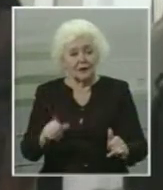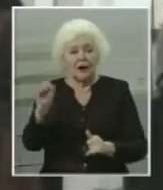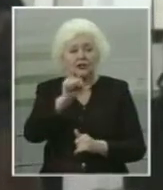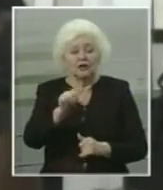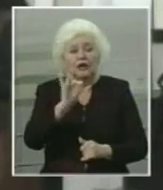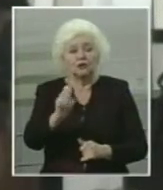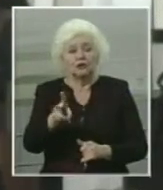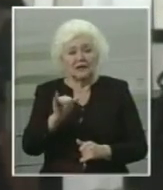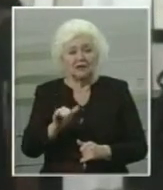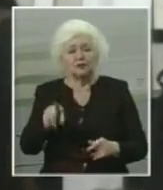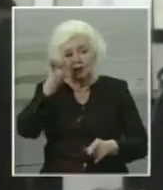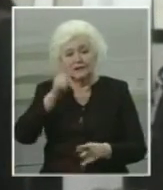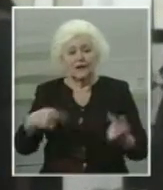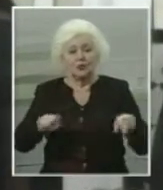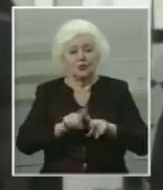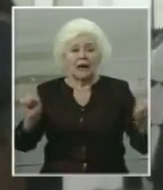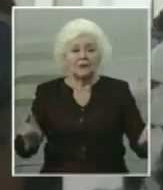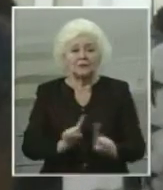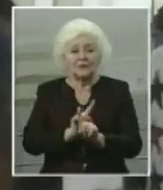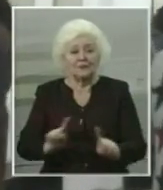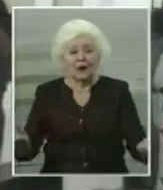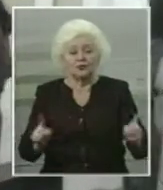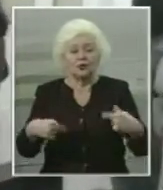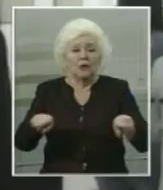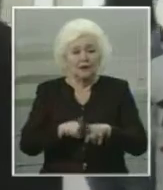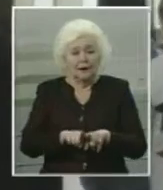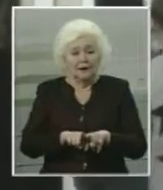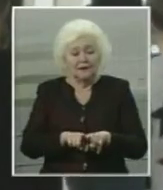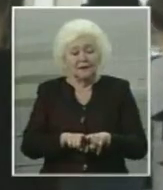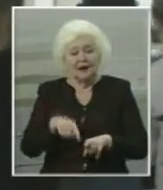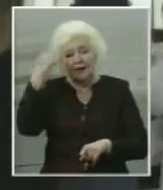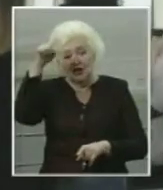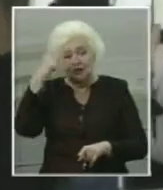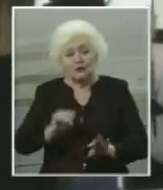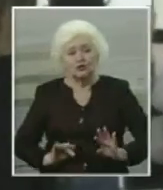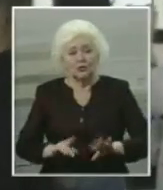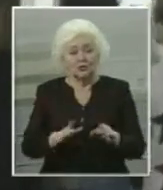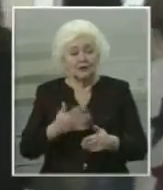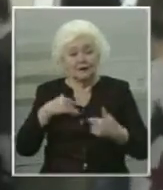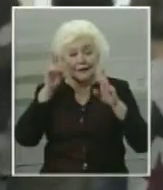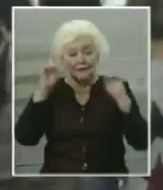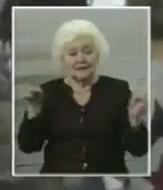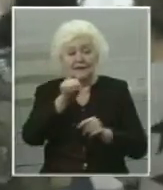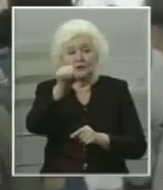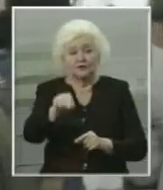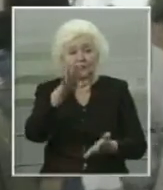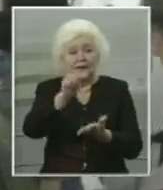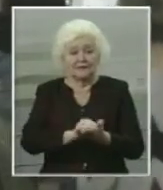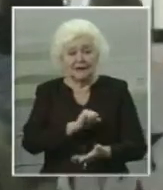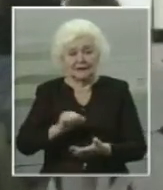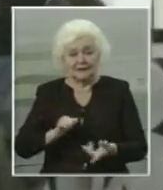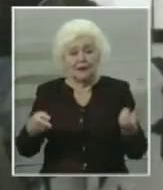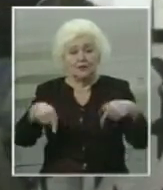Анжеліку Рудницьку знав як співачку, як там такого творчого діяча, але не знав, що вона займається саме